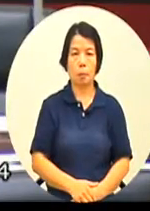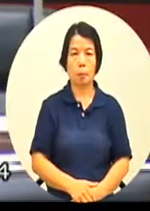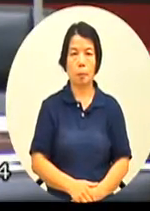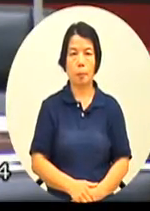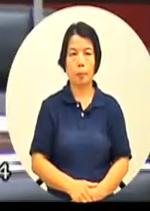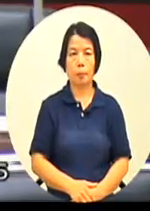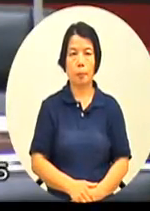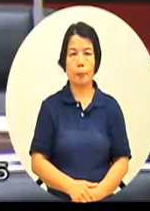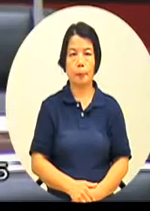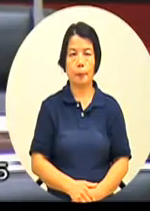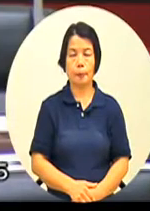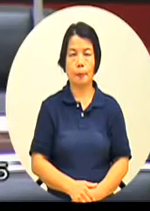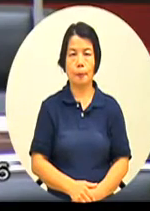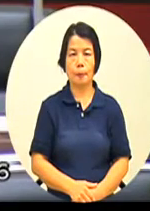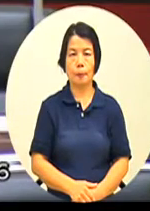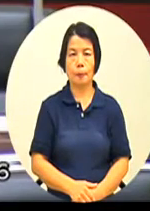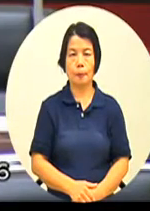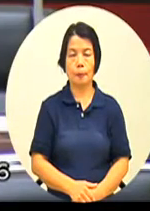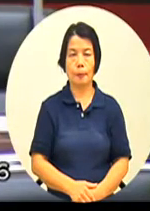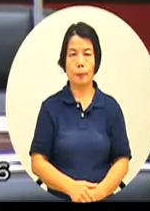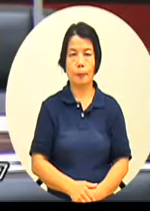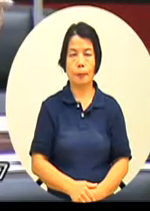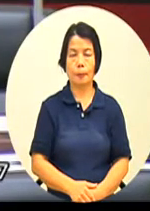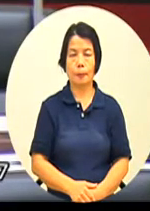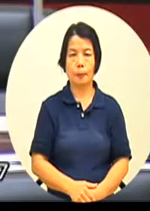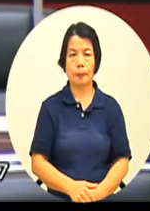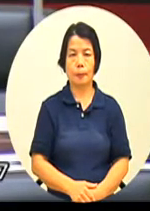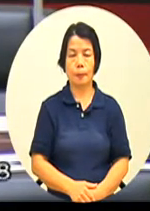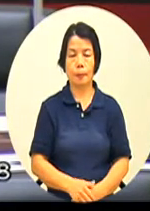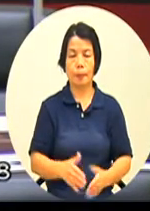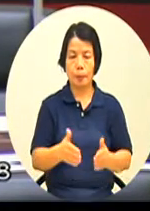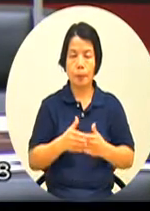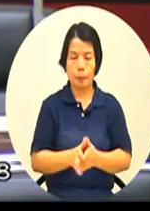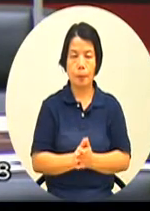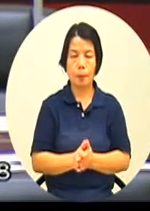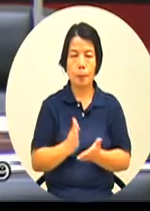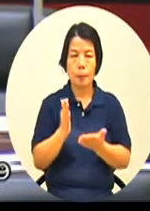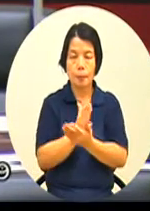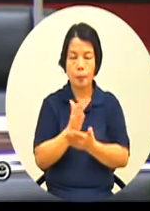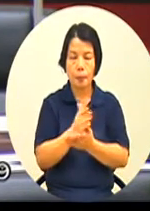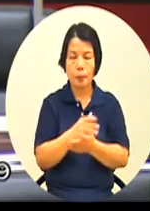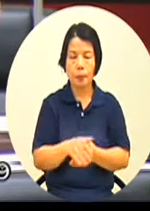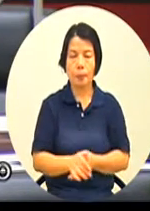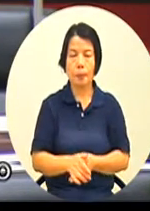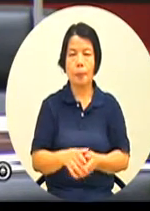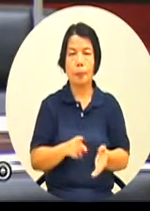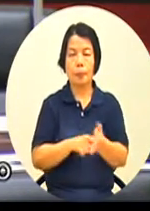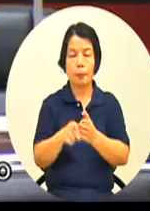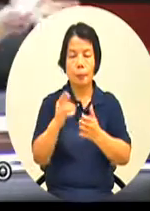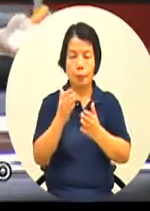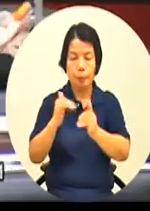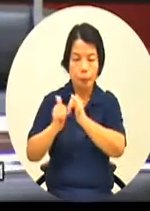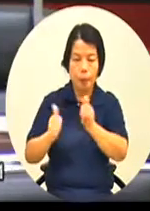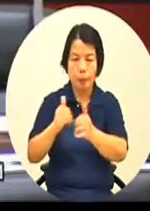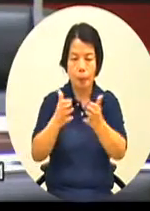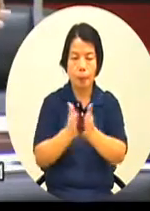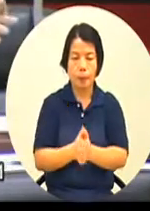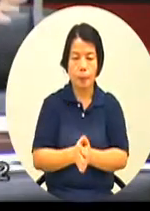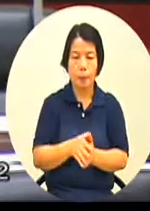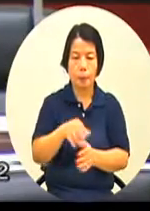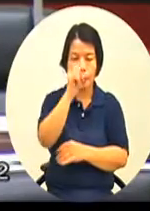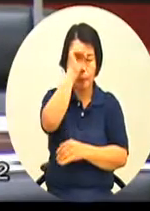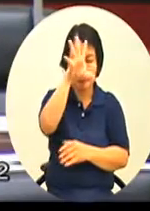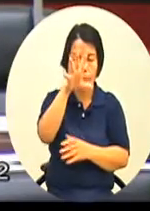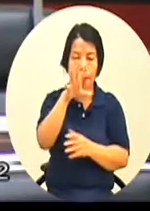不好意思，我来问你一下，因为比如说所谓审议式民主，就是说比如说正反双方，比如说各